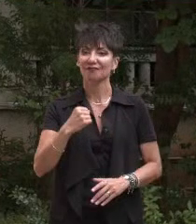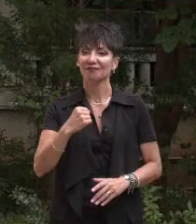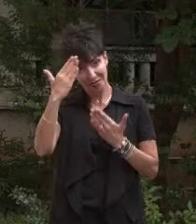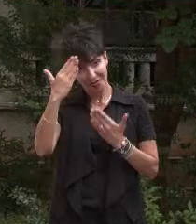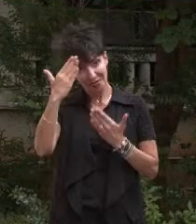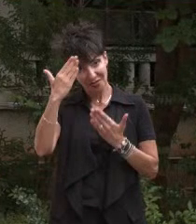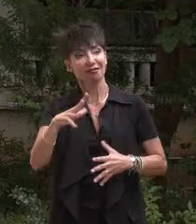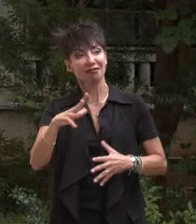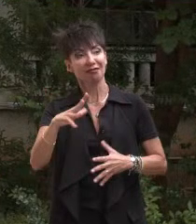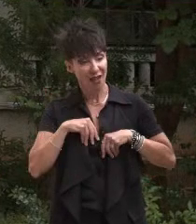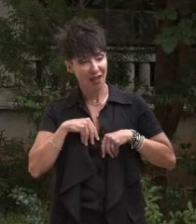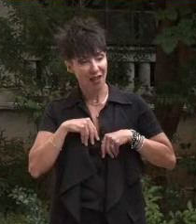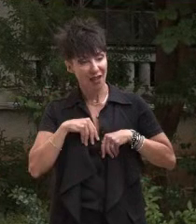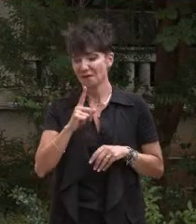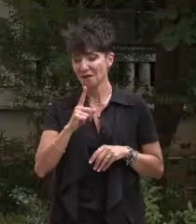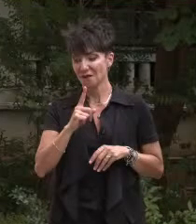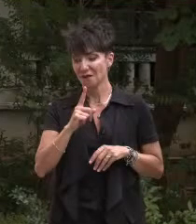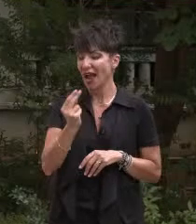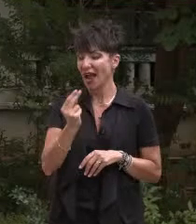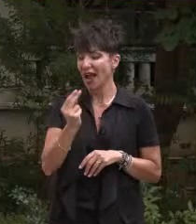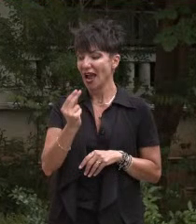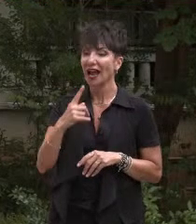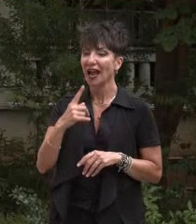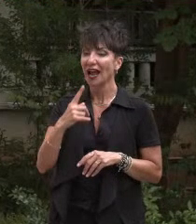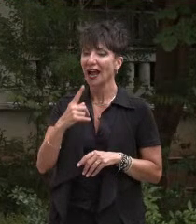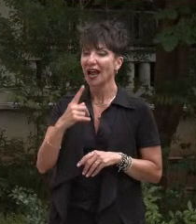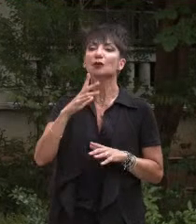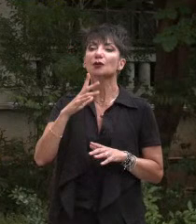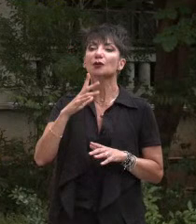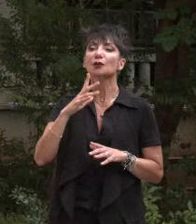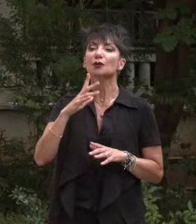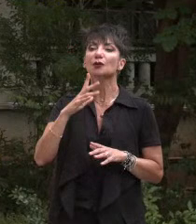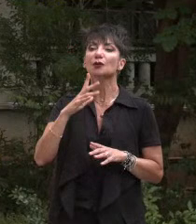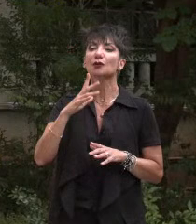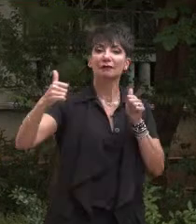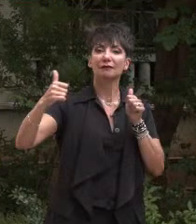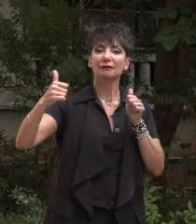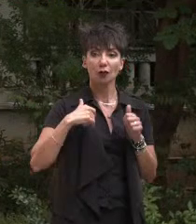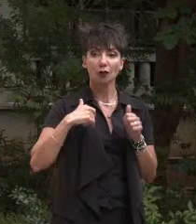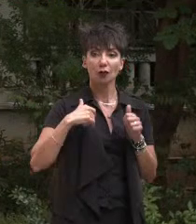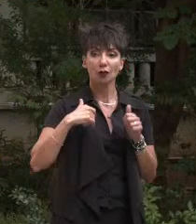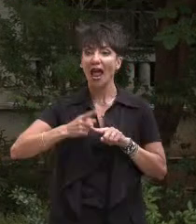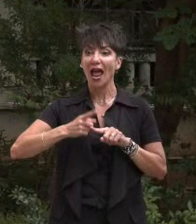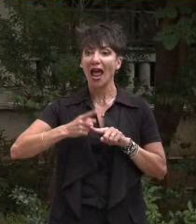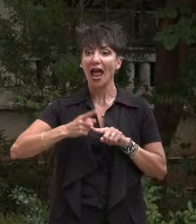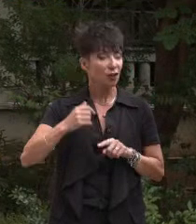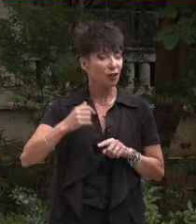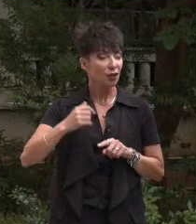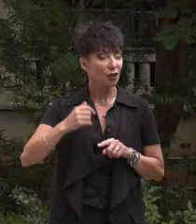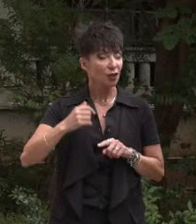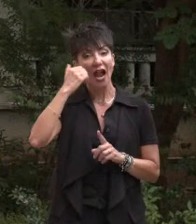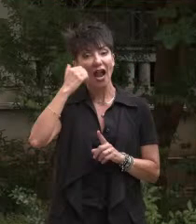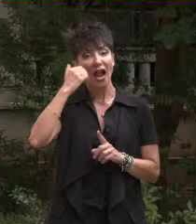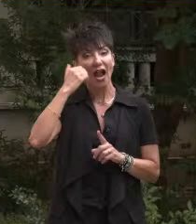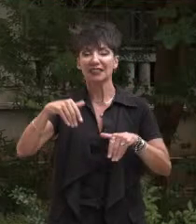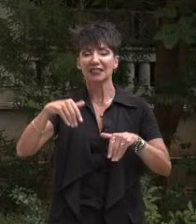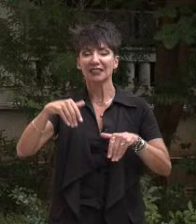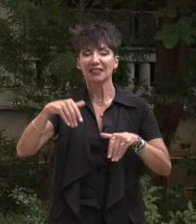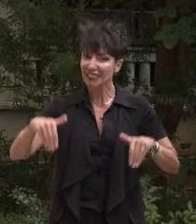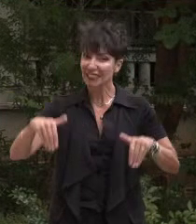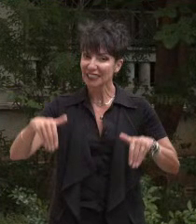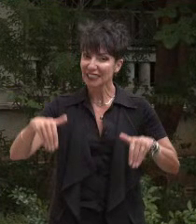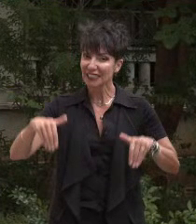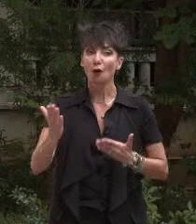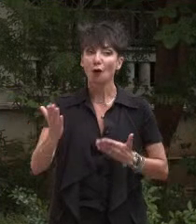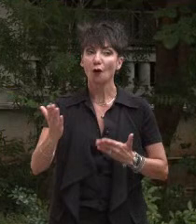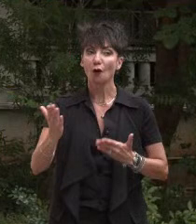στον καλλιτεχνικό διαγωνισμό που διοργανώσατε, μαθητές και απόσταση, αποδεικνύοντας ότι ο Ελληνικός Ερυθρός Σταυρός δεν έχει σύνορα, σέβεται, βοηθά, αγαπά και τιμά τον άνθρωπο σε